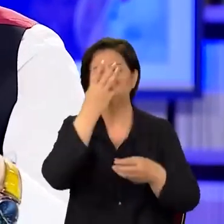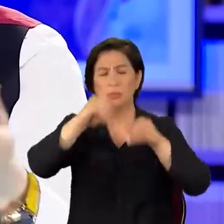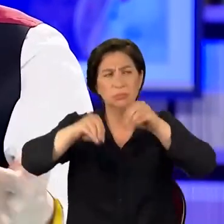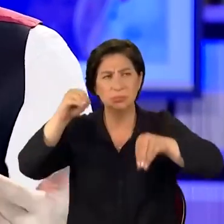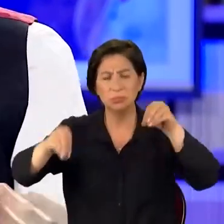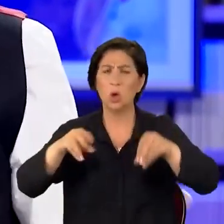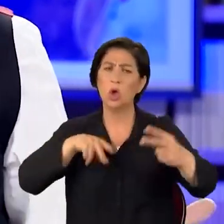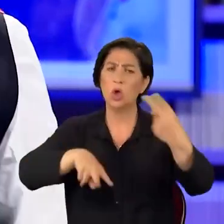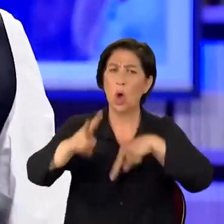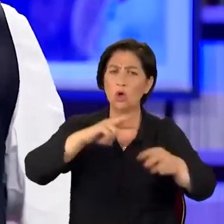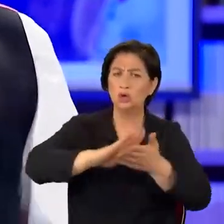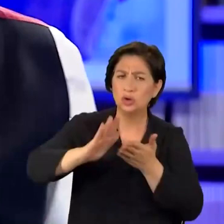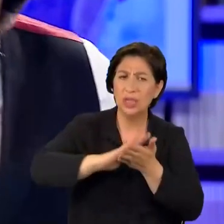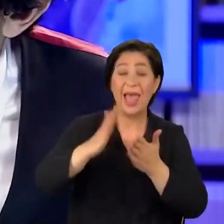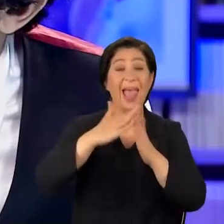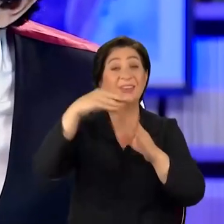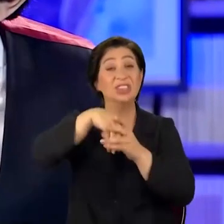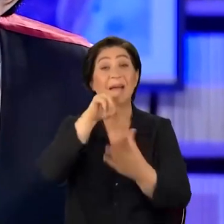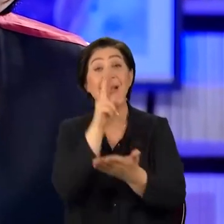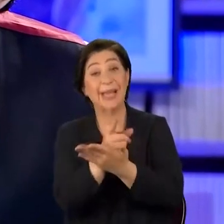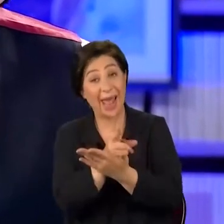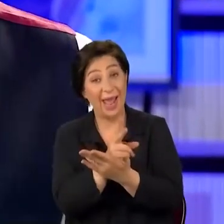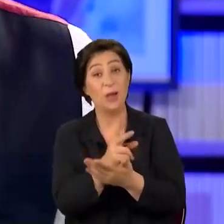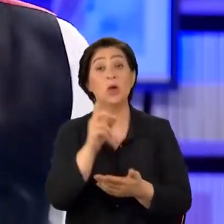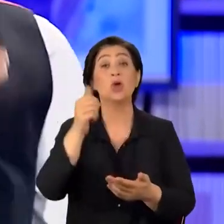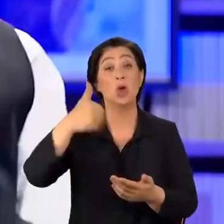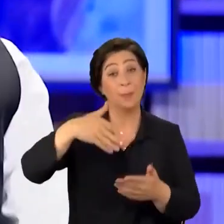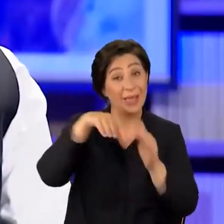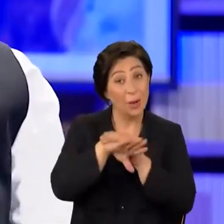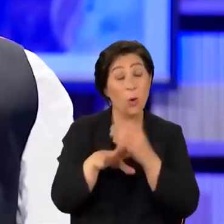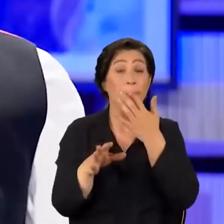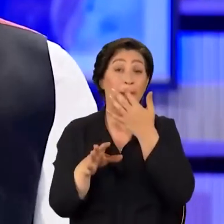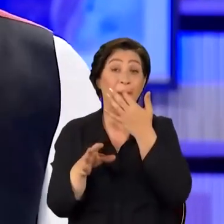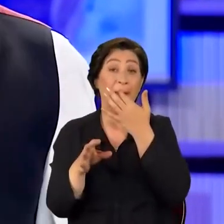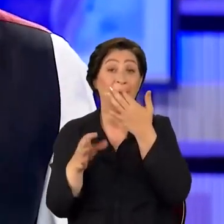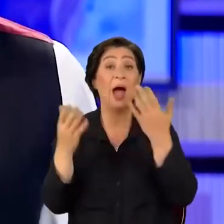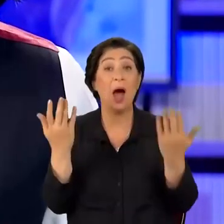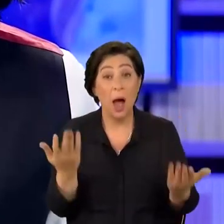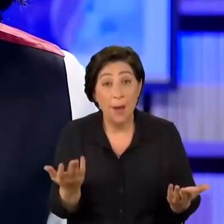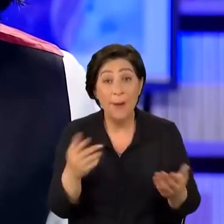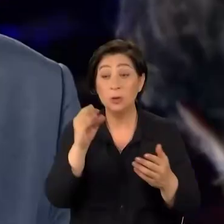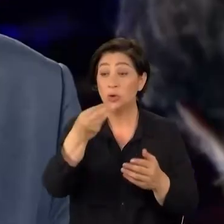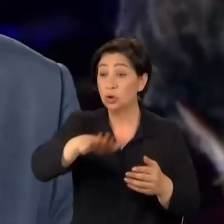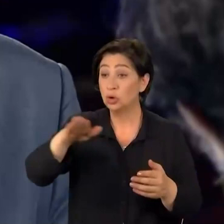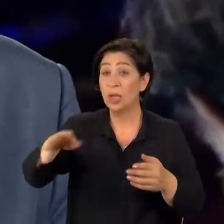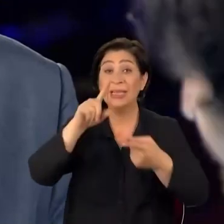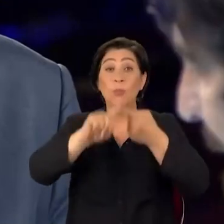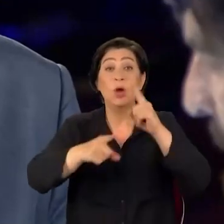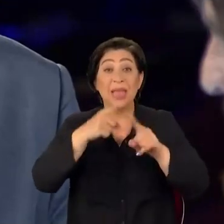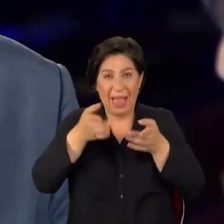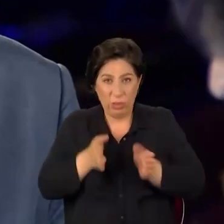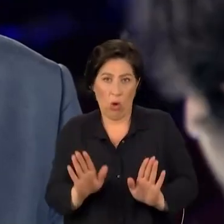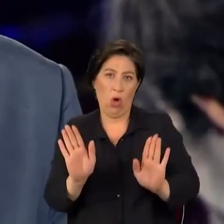düzenlemesi, yol düzenlemesi. Evde verilen kararlara katılıyor. Evde verilen kararlarda yönetime katılıyor. Fakat çocuklar bu siyasete doğuyorlar.